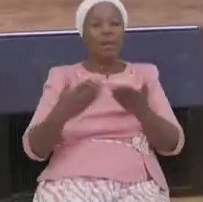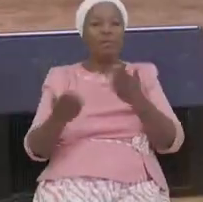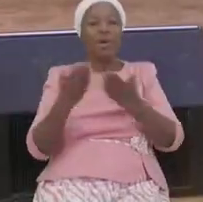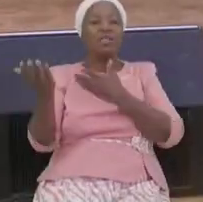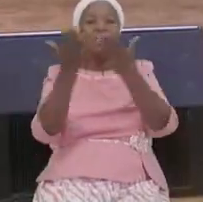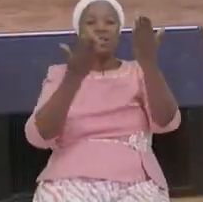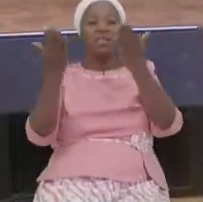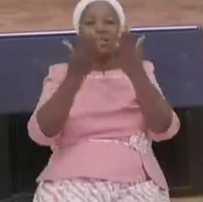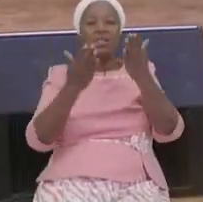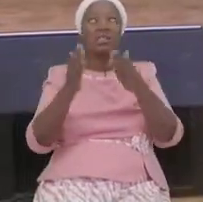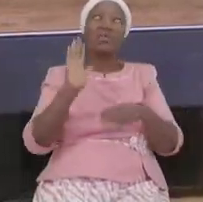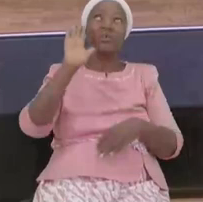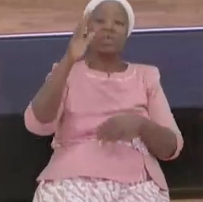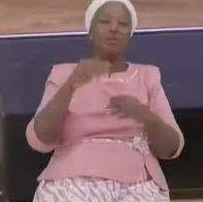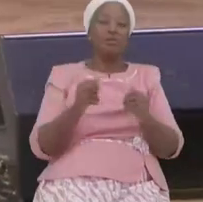crainte.